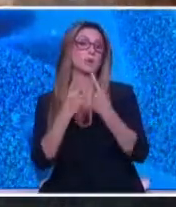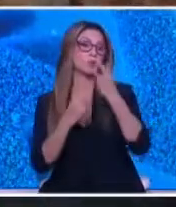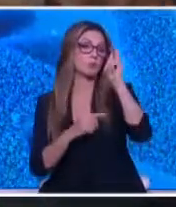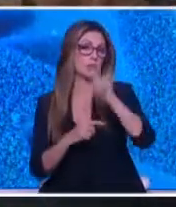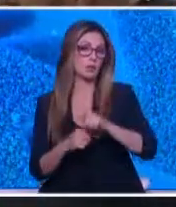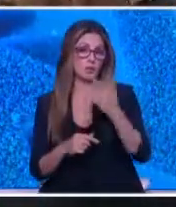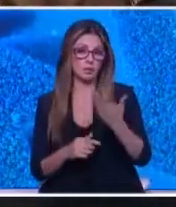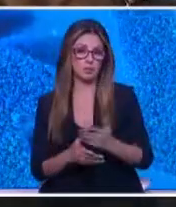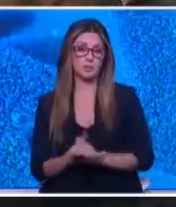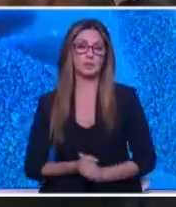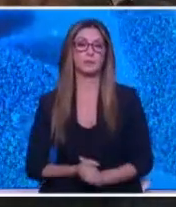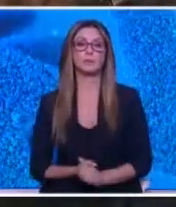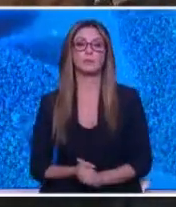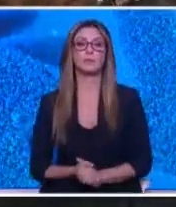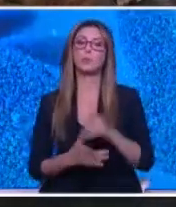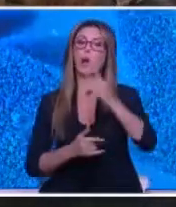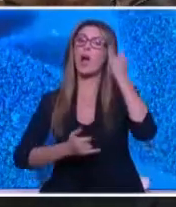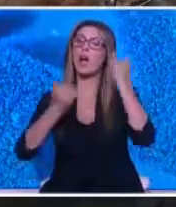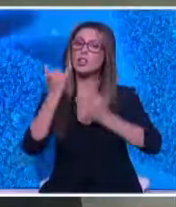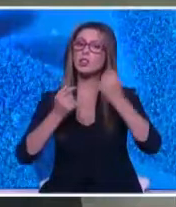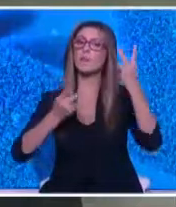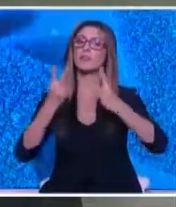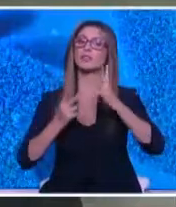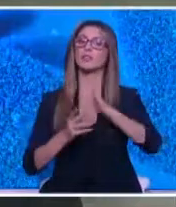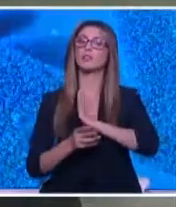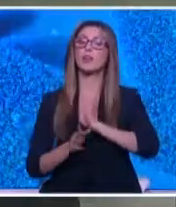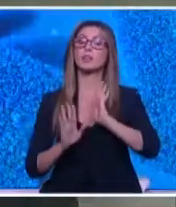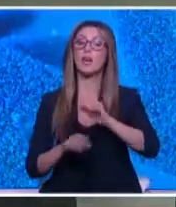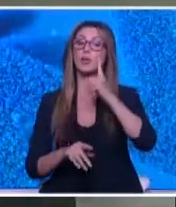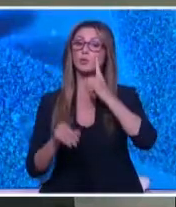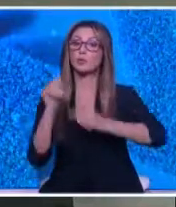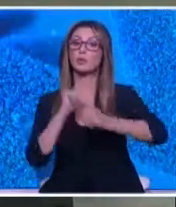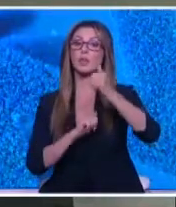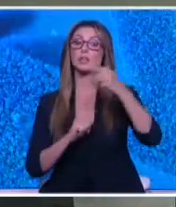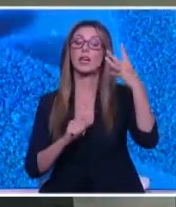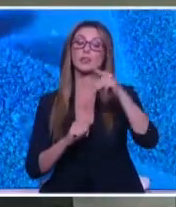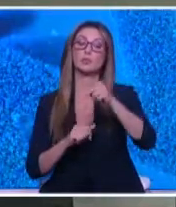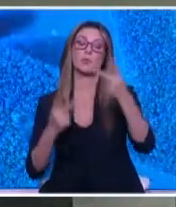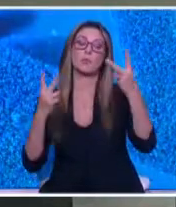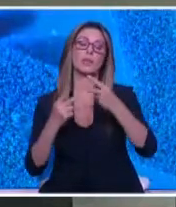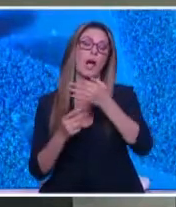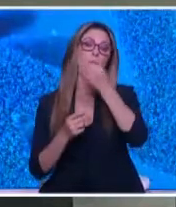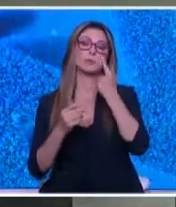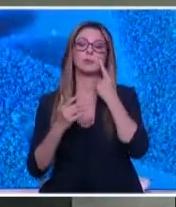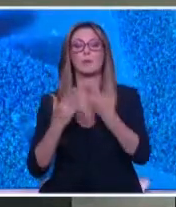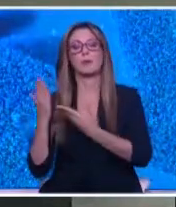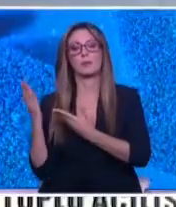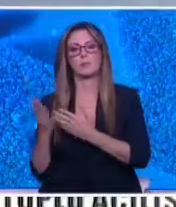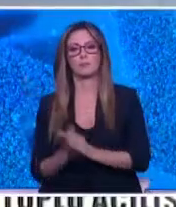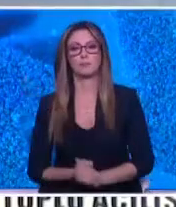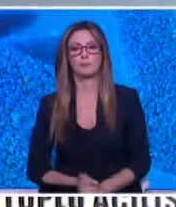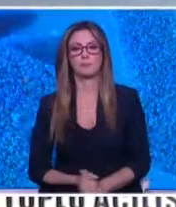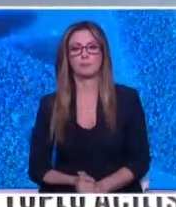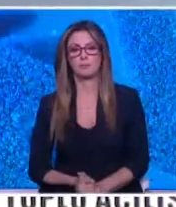altılı masaya yönelik de eleştirileri, mesajları vardı. Cumhurbaşkanı Erdoğan'ın o mesajlarını haberimizde izleyelim.